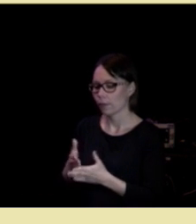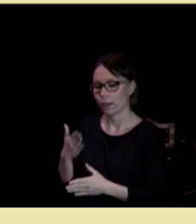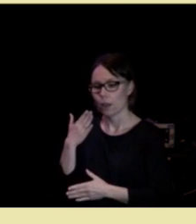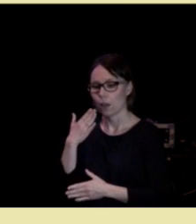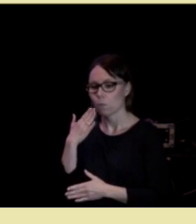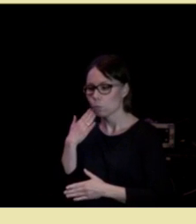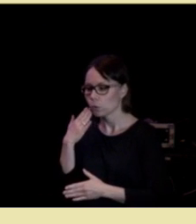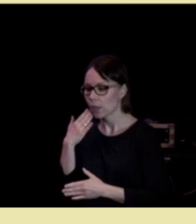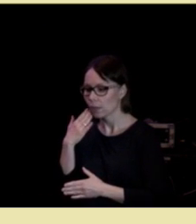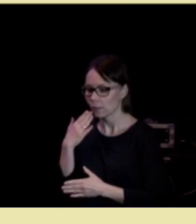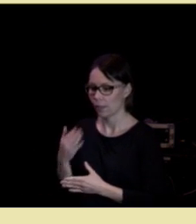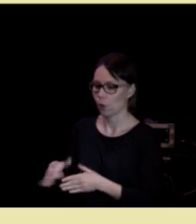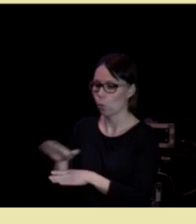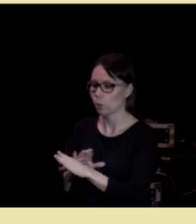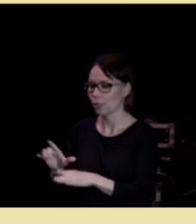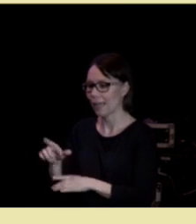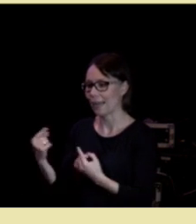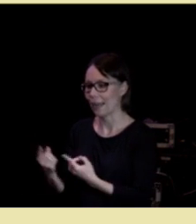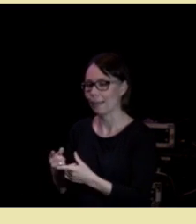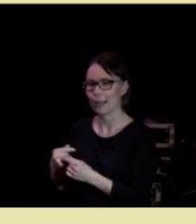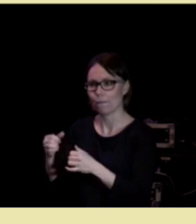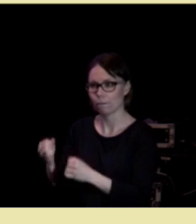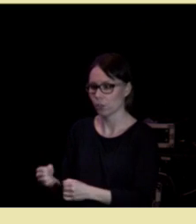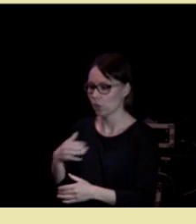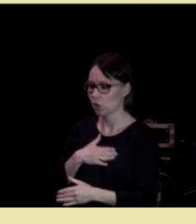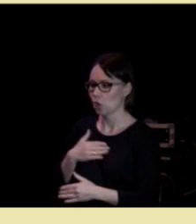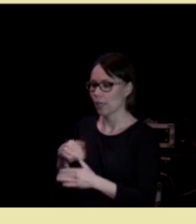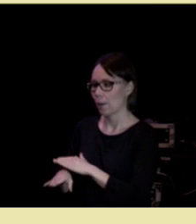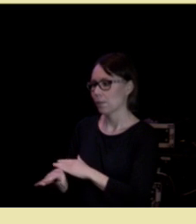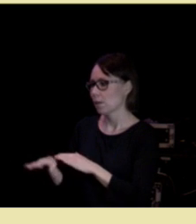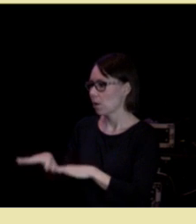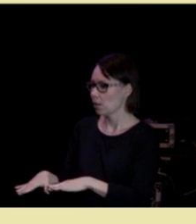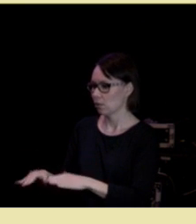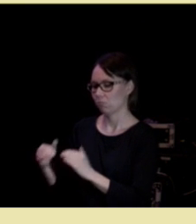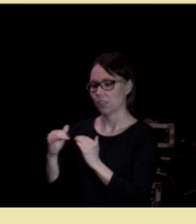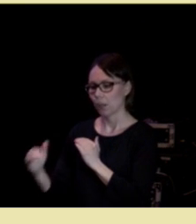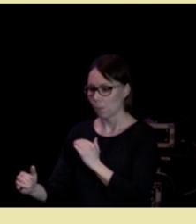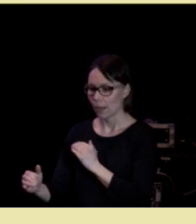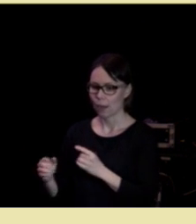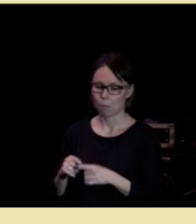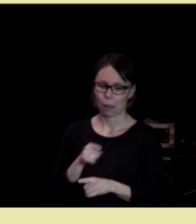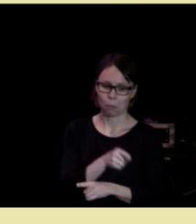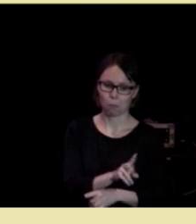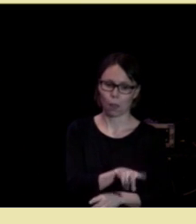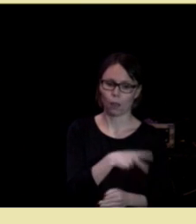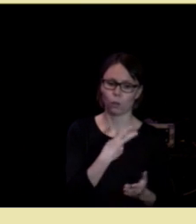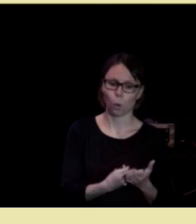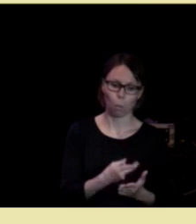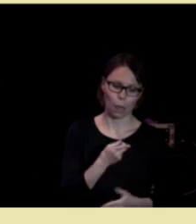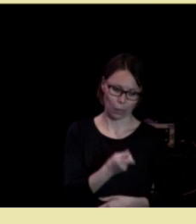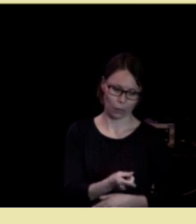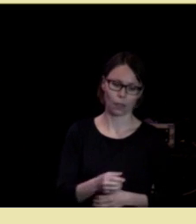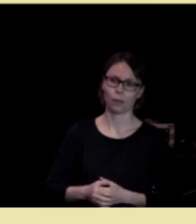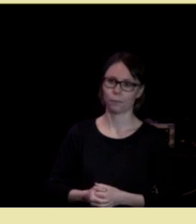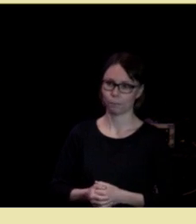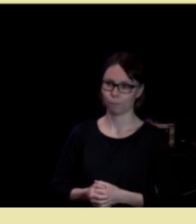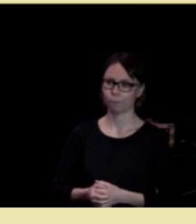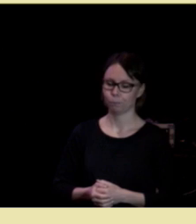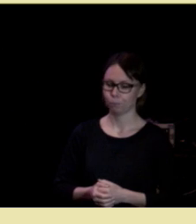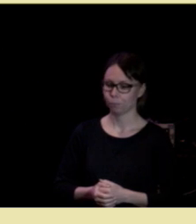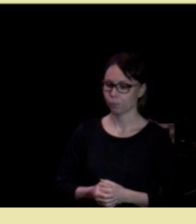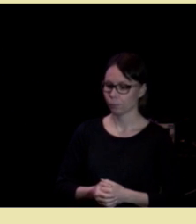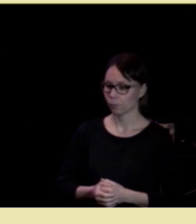I omsorgsleilighet eller hadde fast sykehjemsplass var stabil I denne gruppen, mens den var doblet I kontrollgruppen. Og